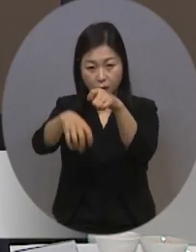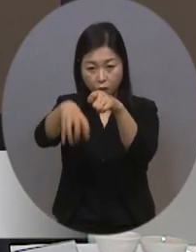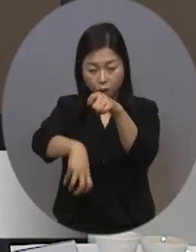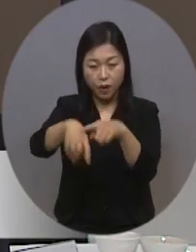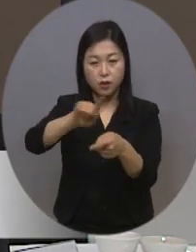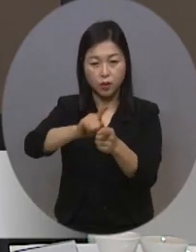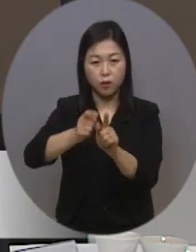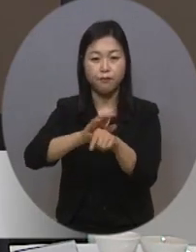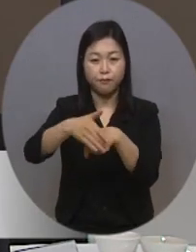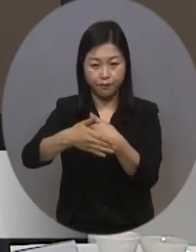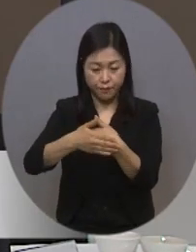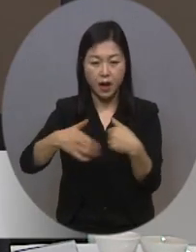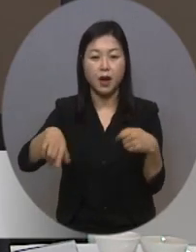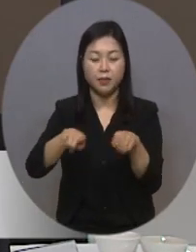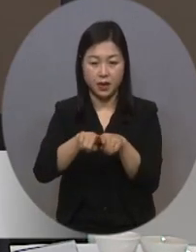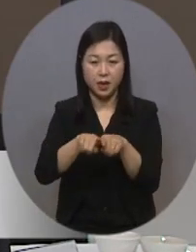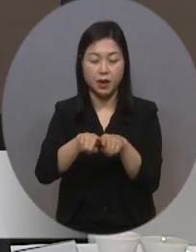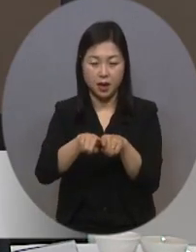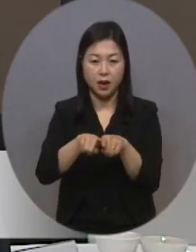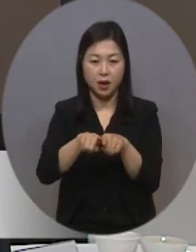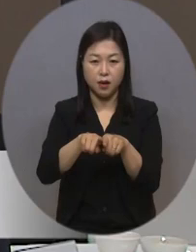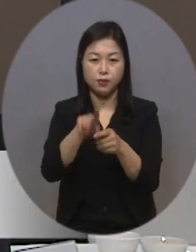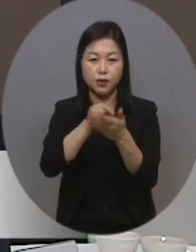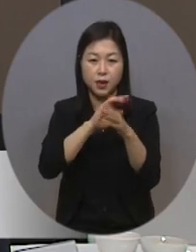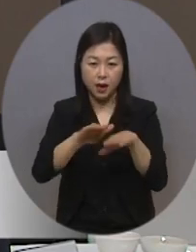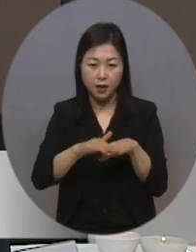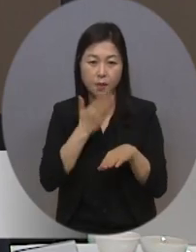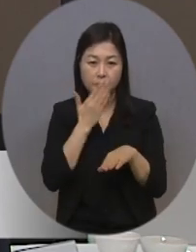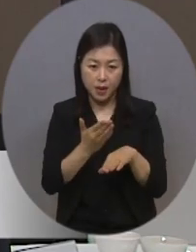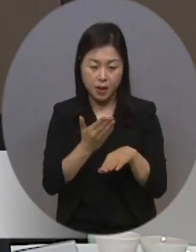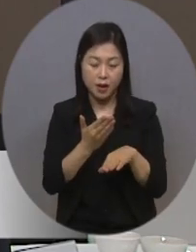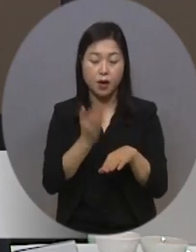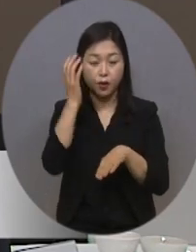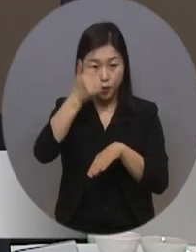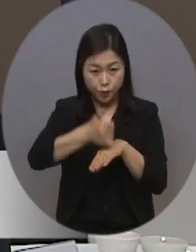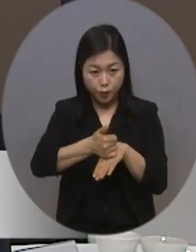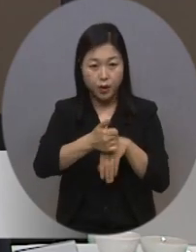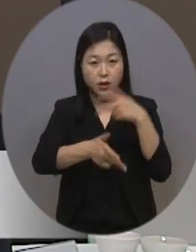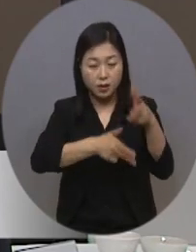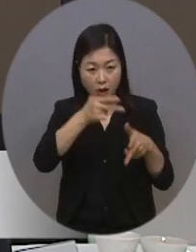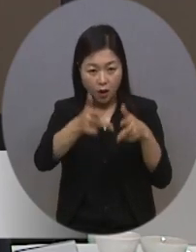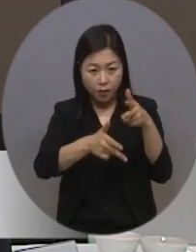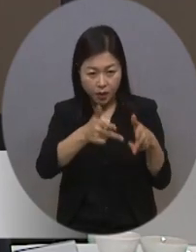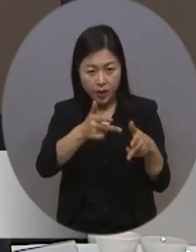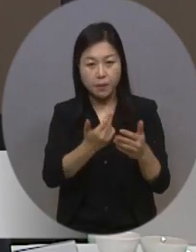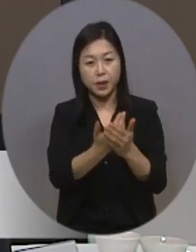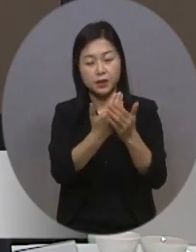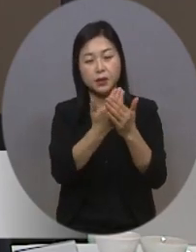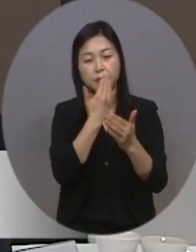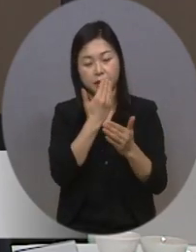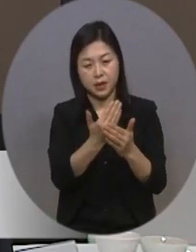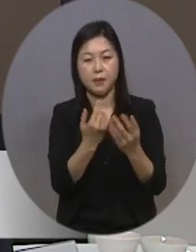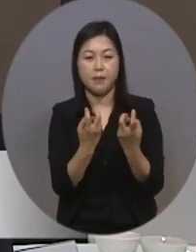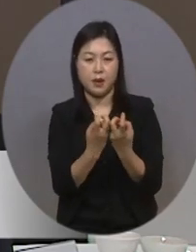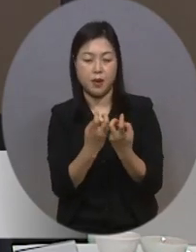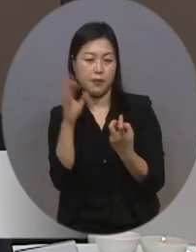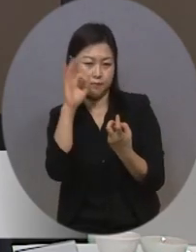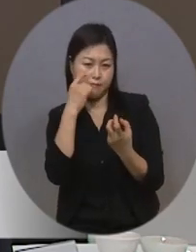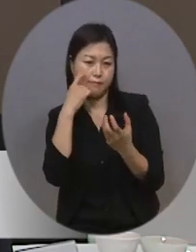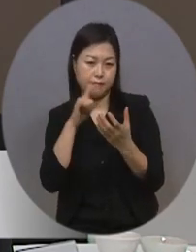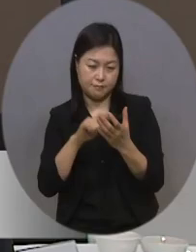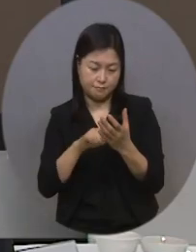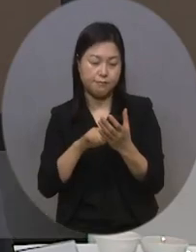협력해서 함께 개척해 가야 이 사업이 살아날 수 있는 방안을 모색할 수 있다라는